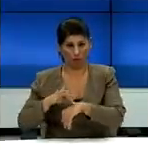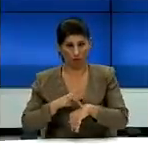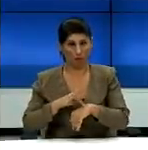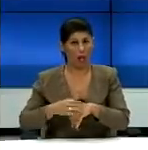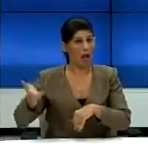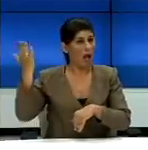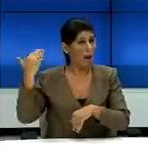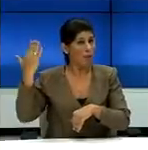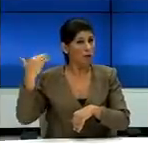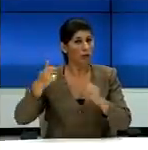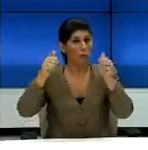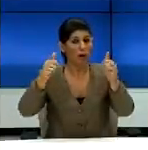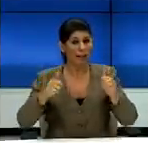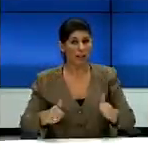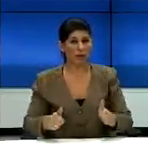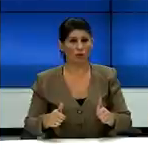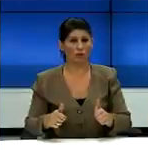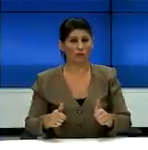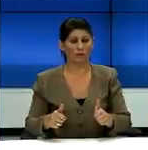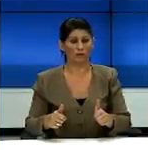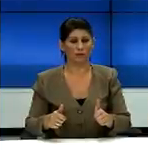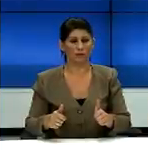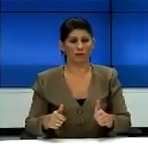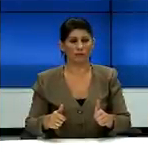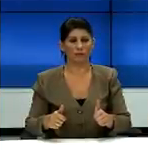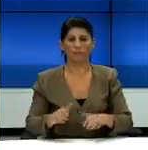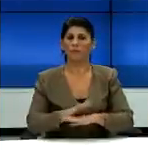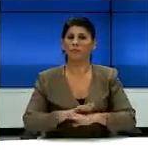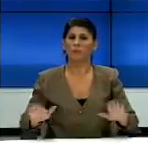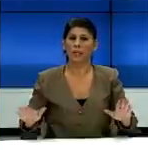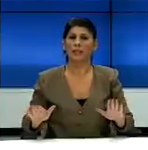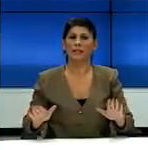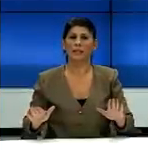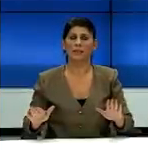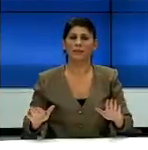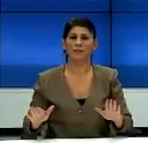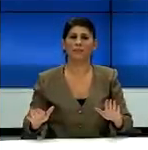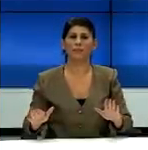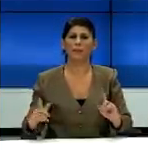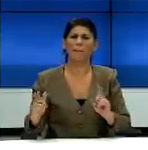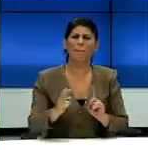από τότε που ανακοινώσατε τη λήξη των περιοριστικών μέτρων και του lockdown.